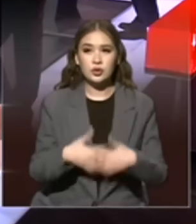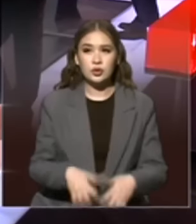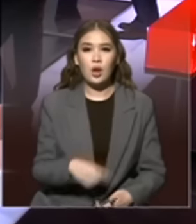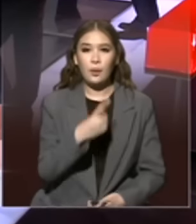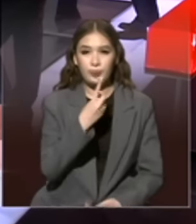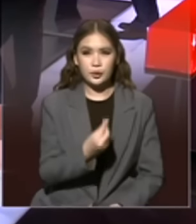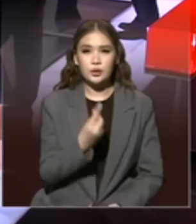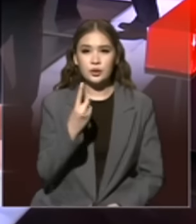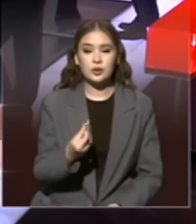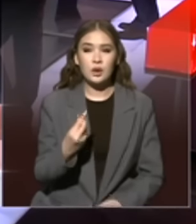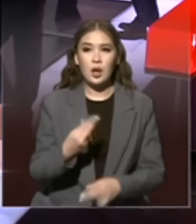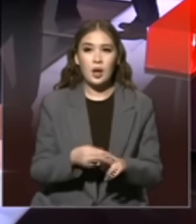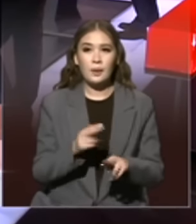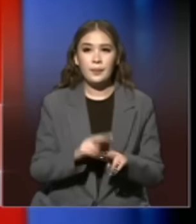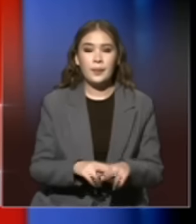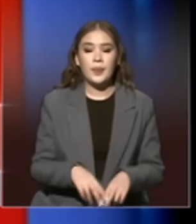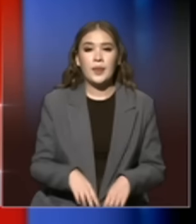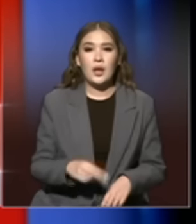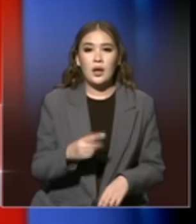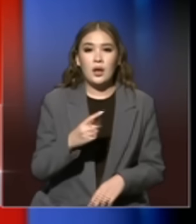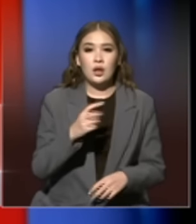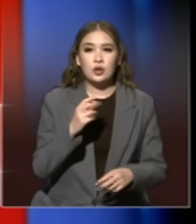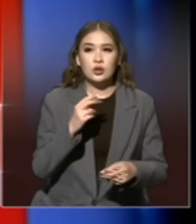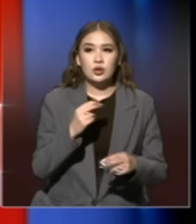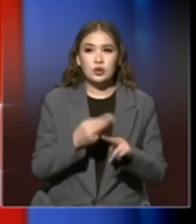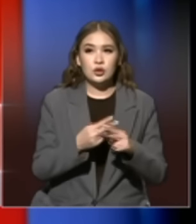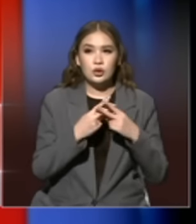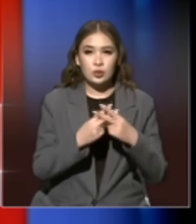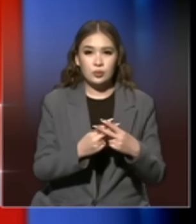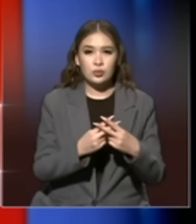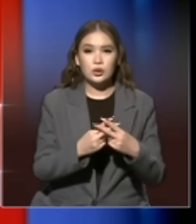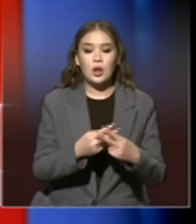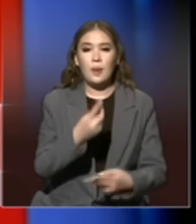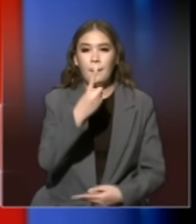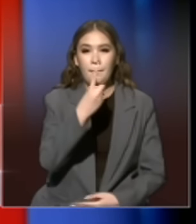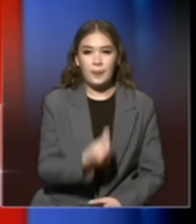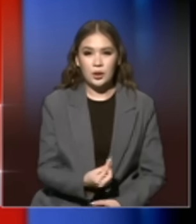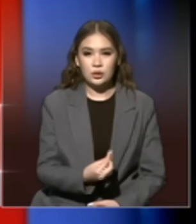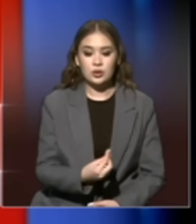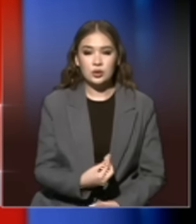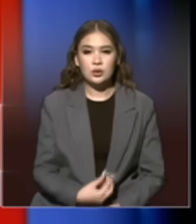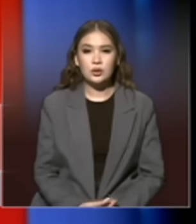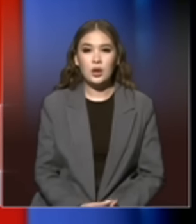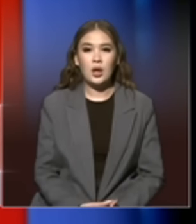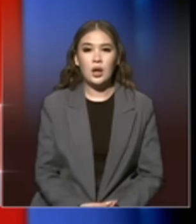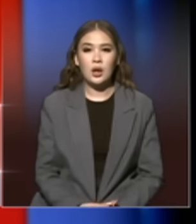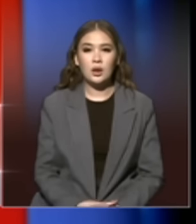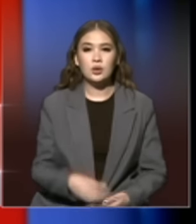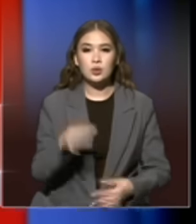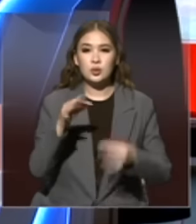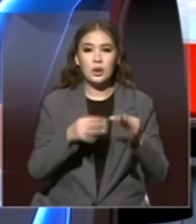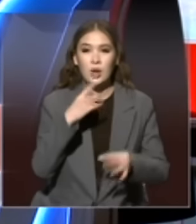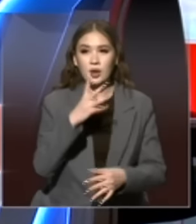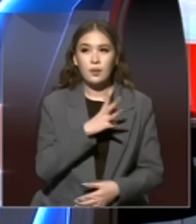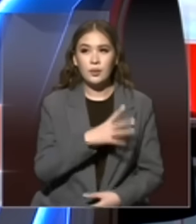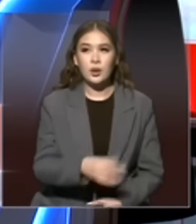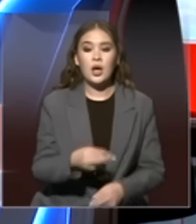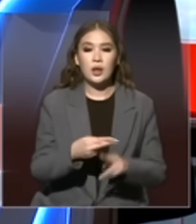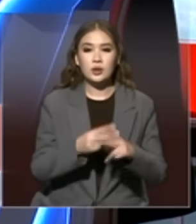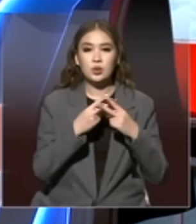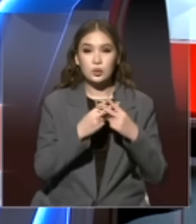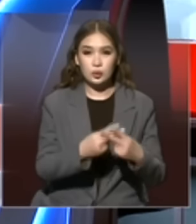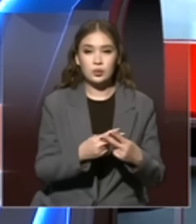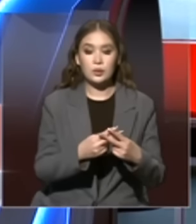СИЗО-дағы отырғаны 1,5 күн, түрмеде отырғаны бір күн. Бір нет, жаңа судья айтты, бір күн отырғаны бір күндік бір күн болып есептеледі деп айтты.